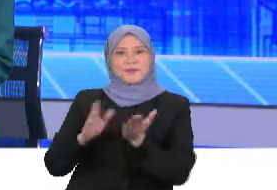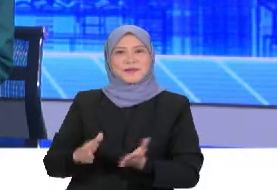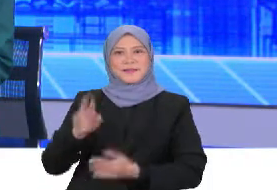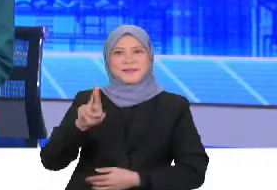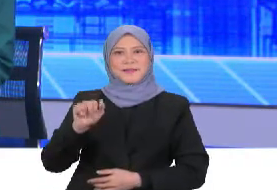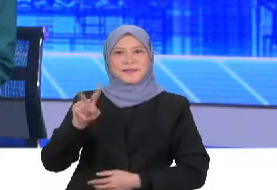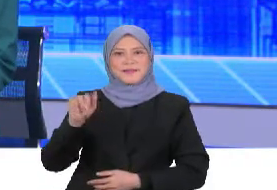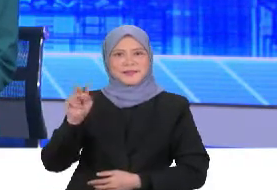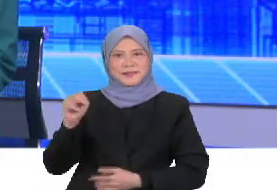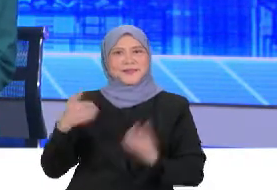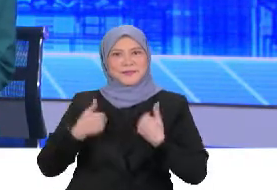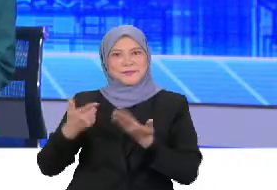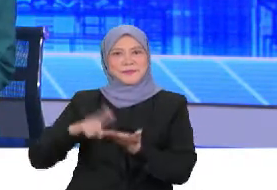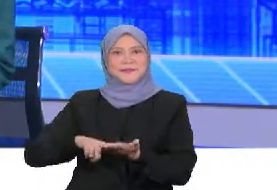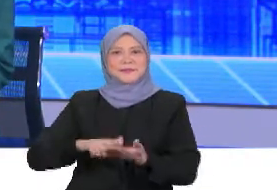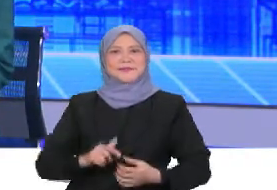ada butirannya.